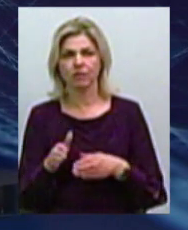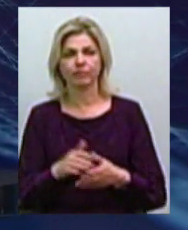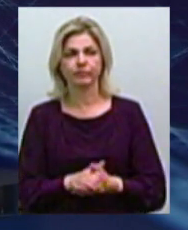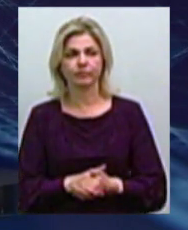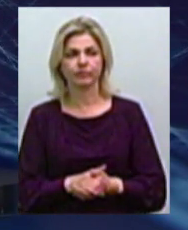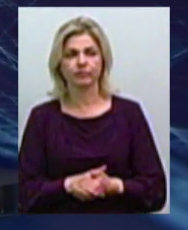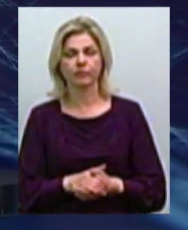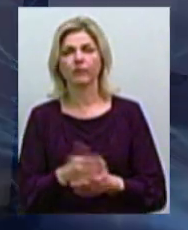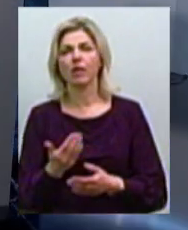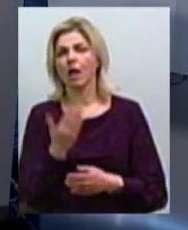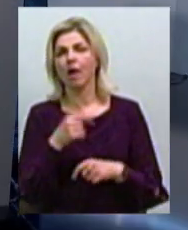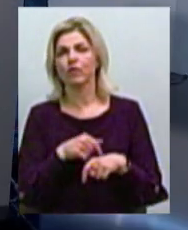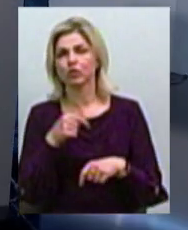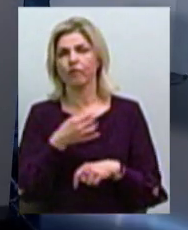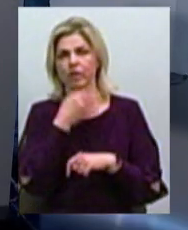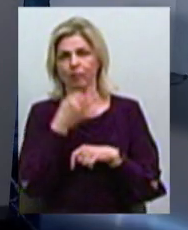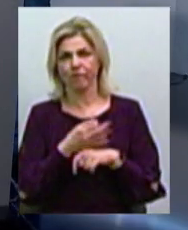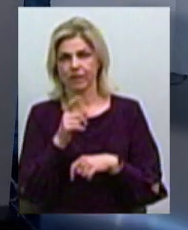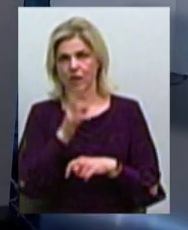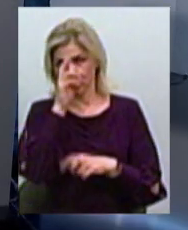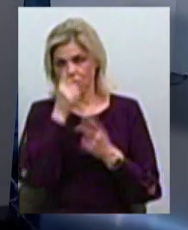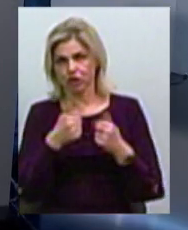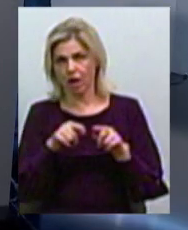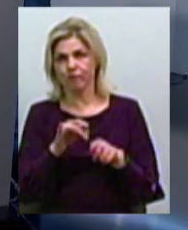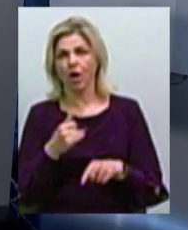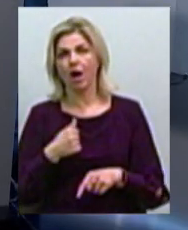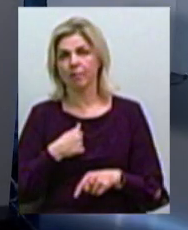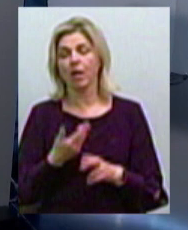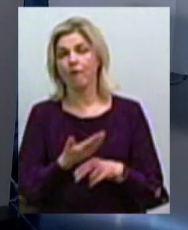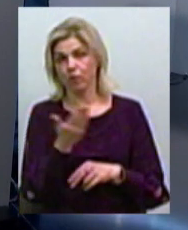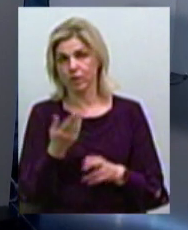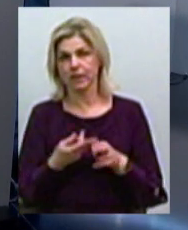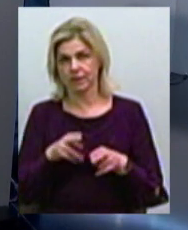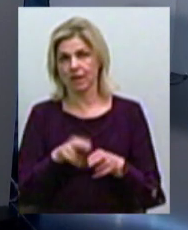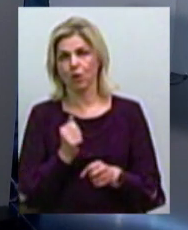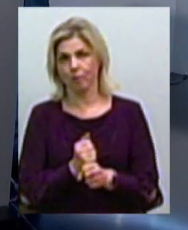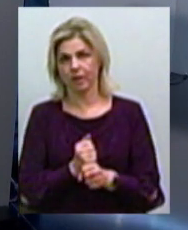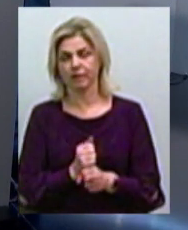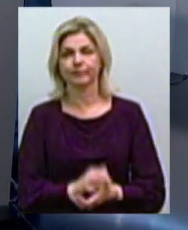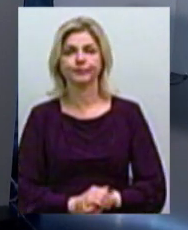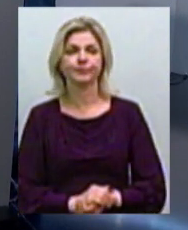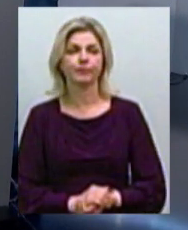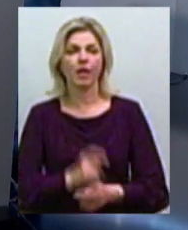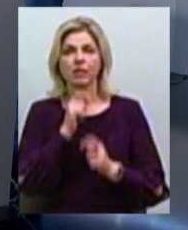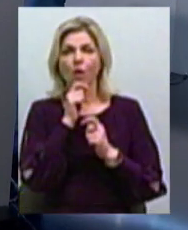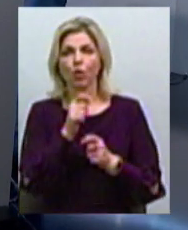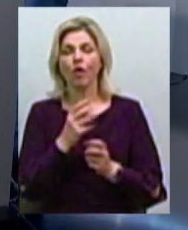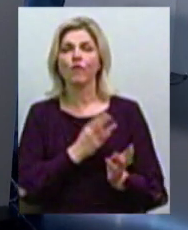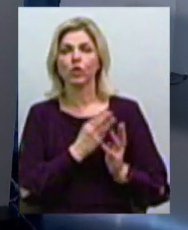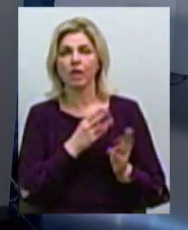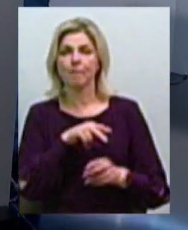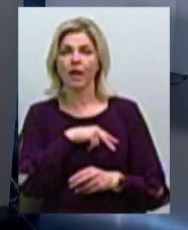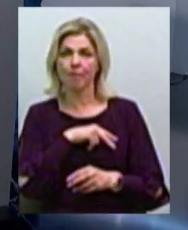яка відчувала відповідальність за державу і за армію. От вони це і робили. У нагороді волонтерська премія, як